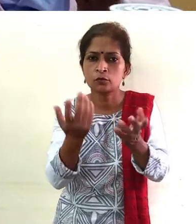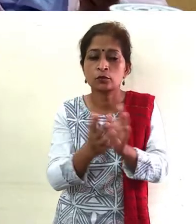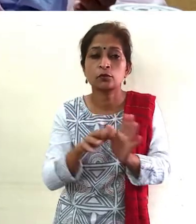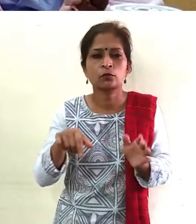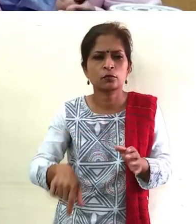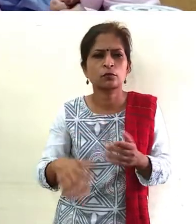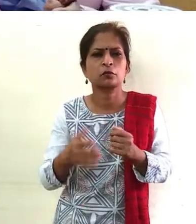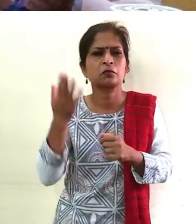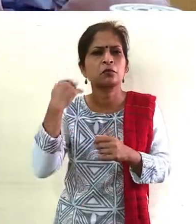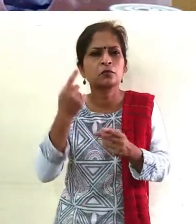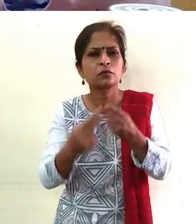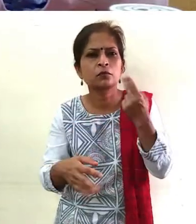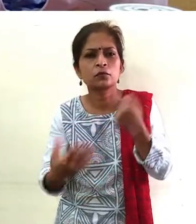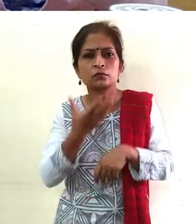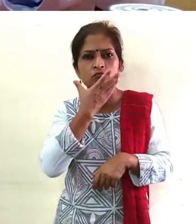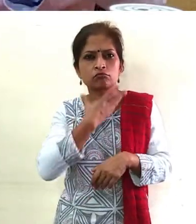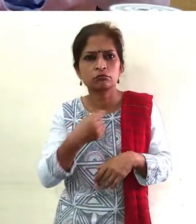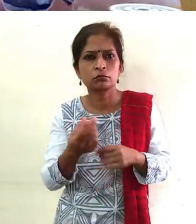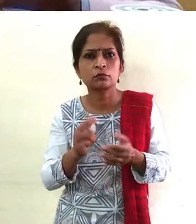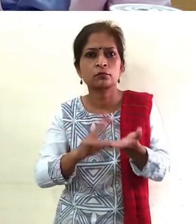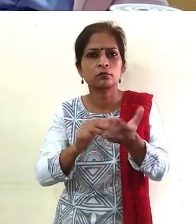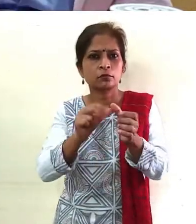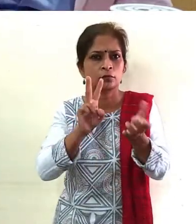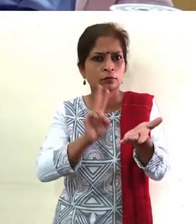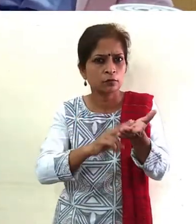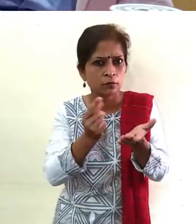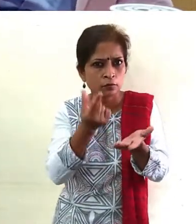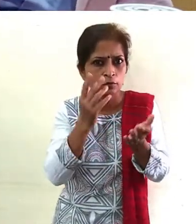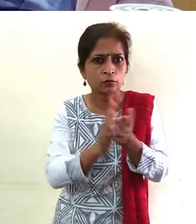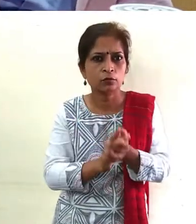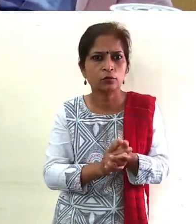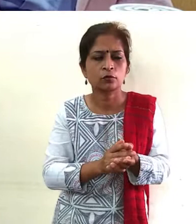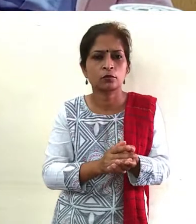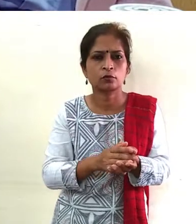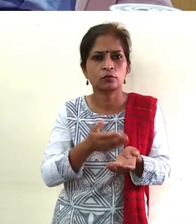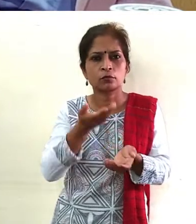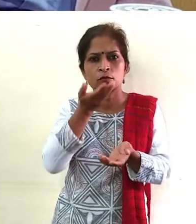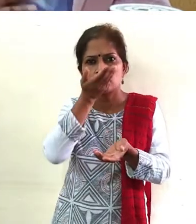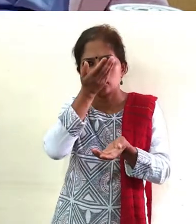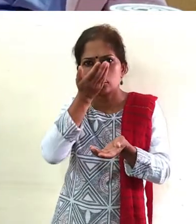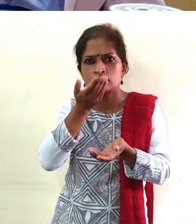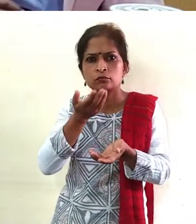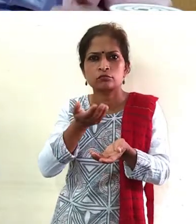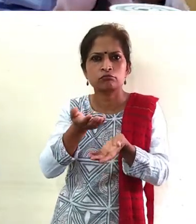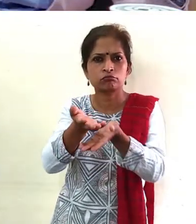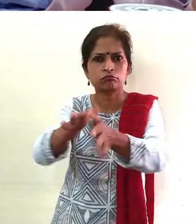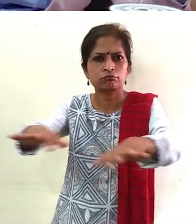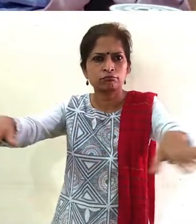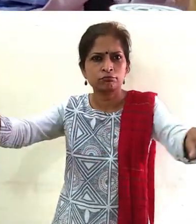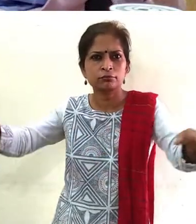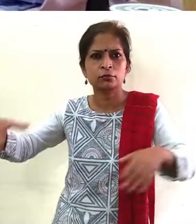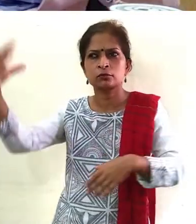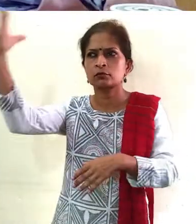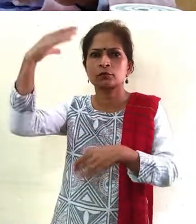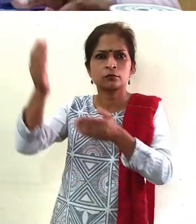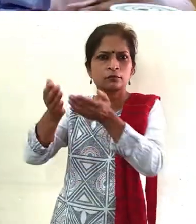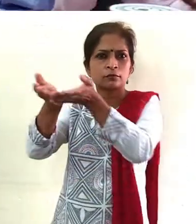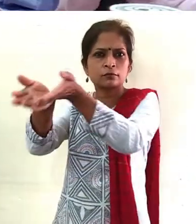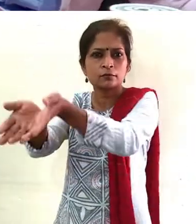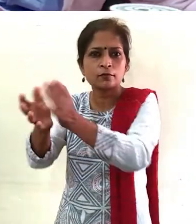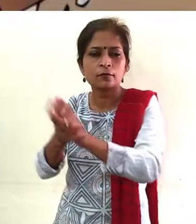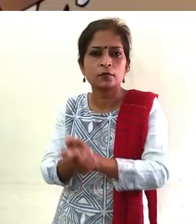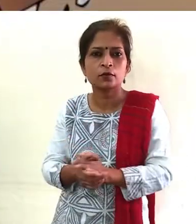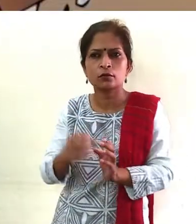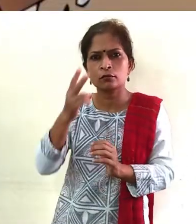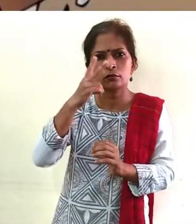कि सूर्य को अर्घ देने के लिए गए हुए थे नदी के ऊपर, नदी पे, जी। और उन्होंने देखा कि एक छोटी